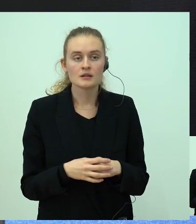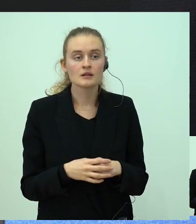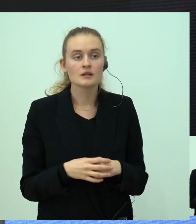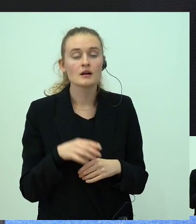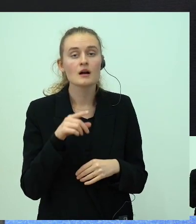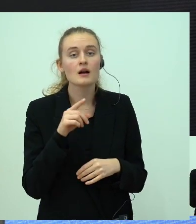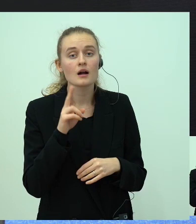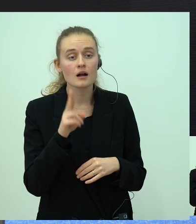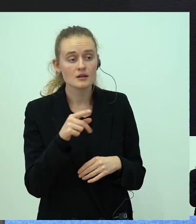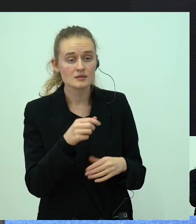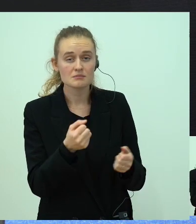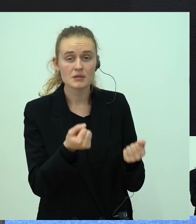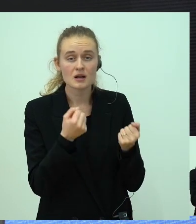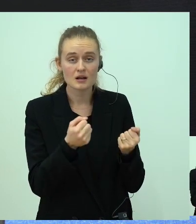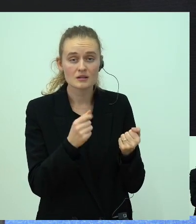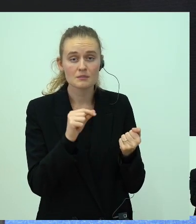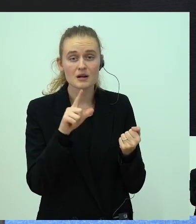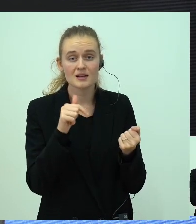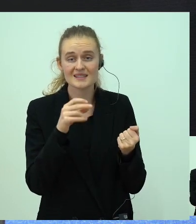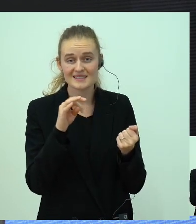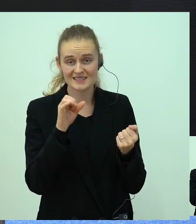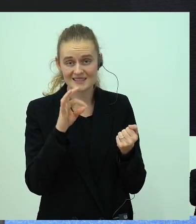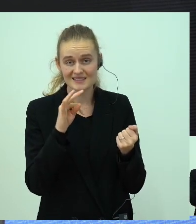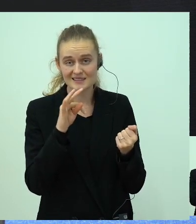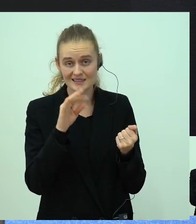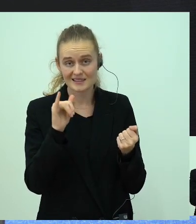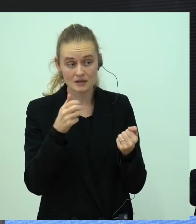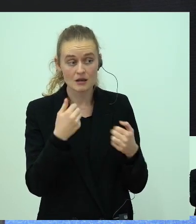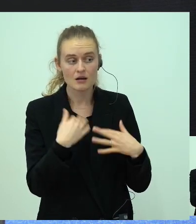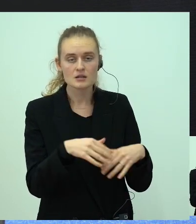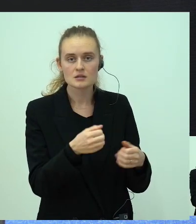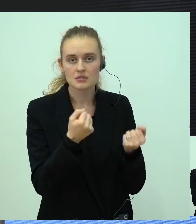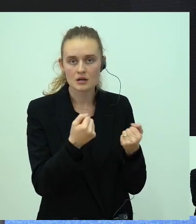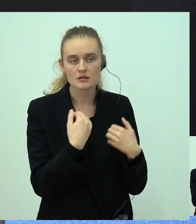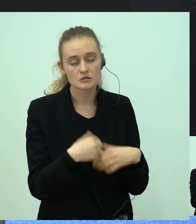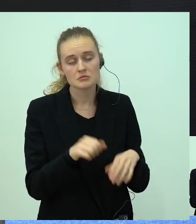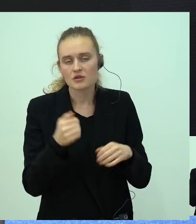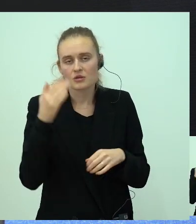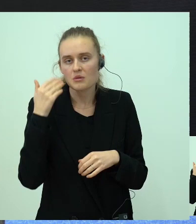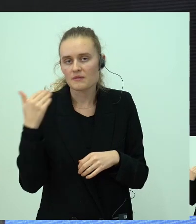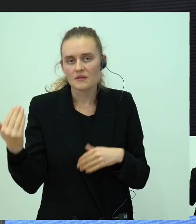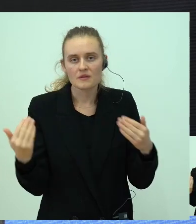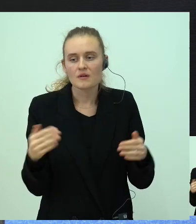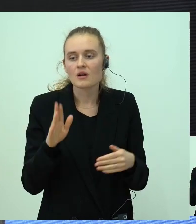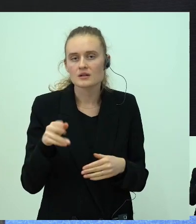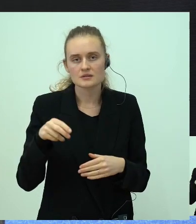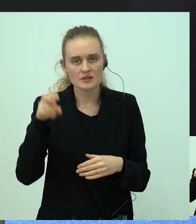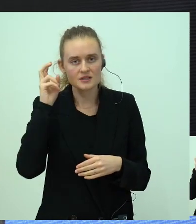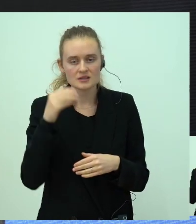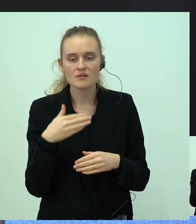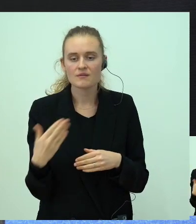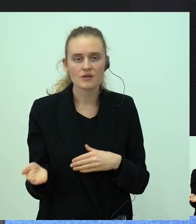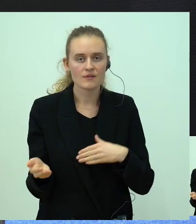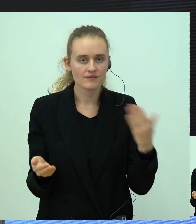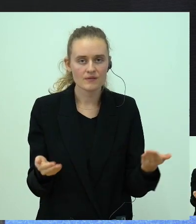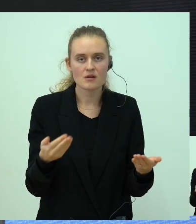ir kiekvienas galite, aišku, turėti savo nuomonę, ar palaikyti vieną valstybę, ar kitą. Karas vis dėlto